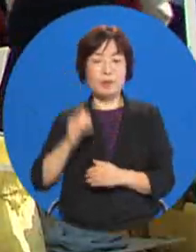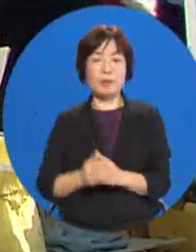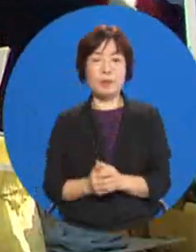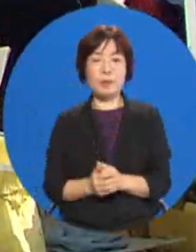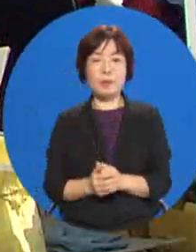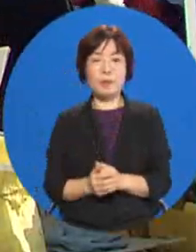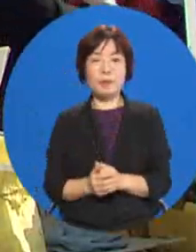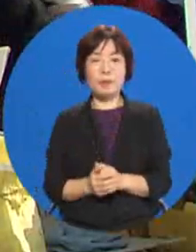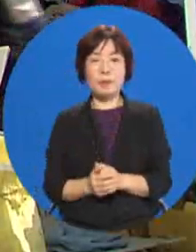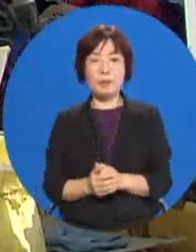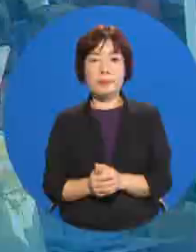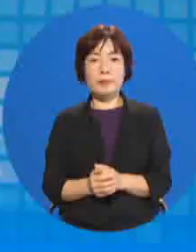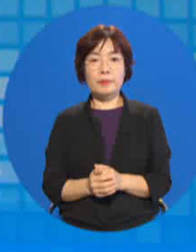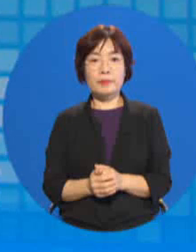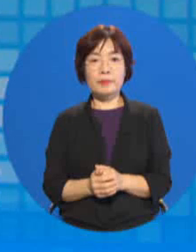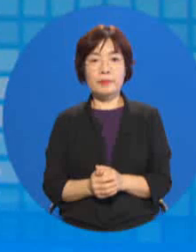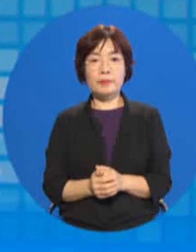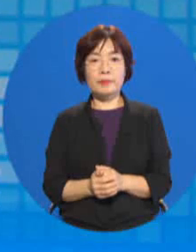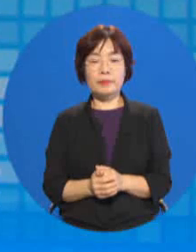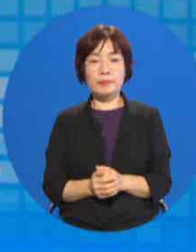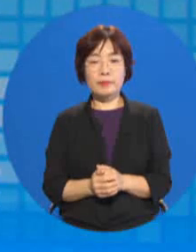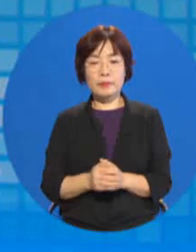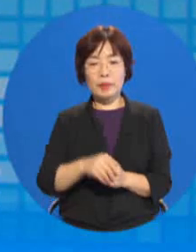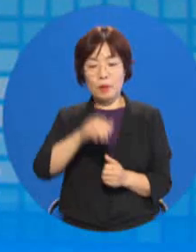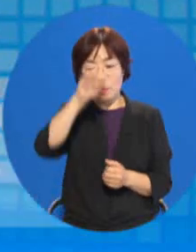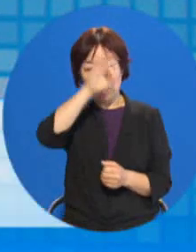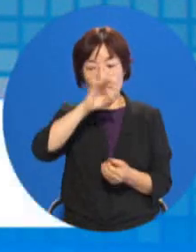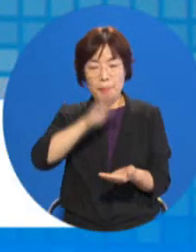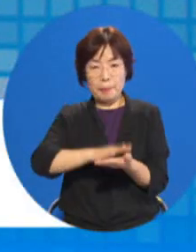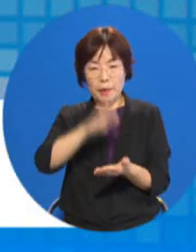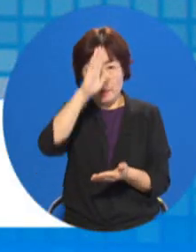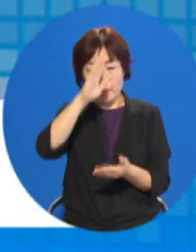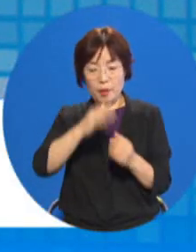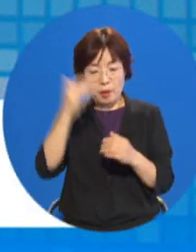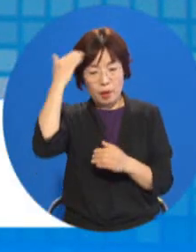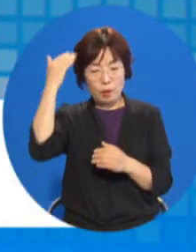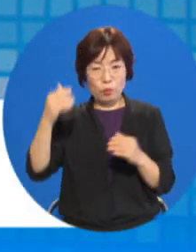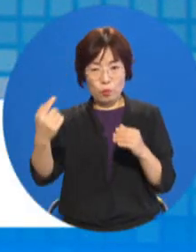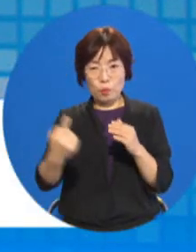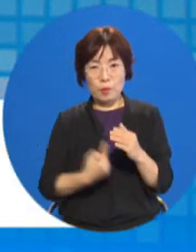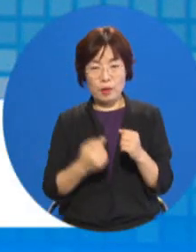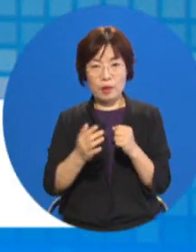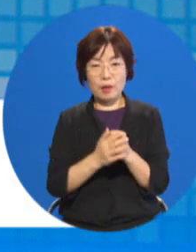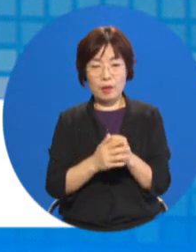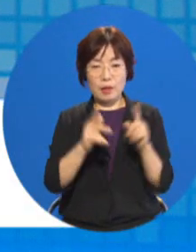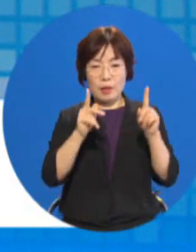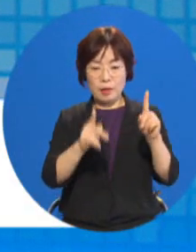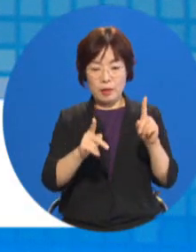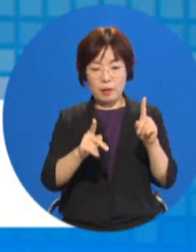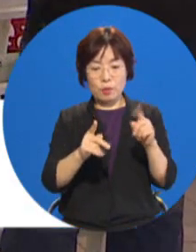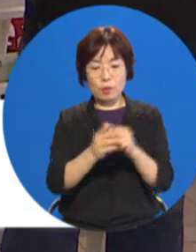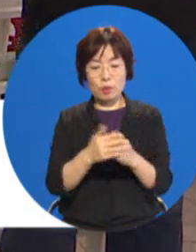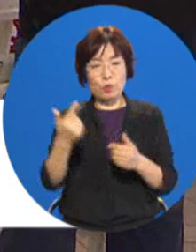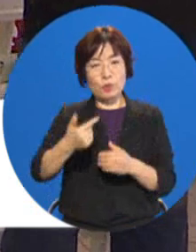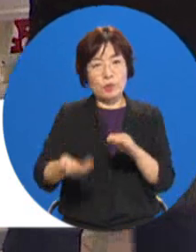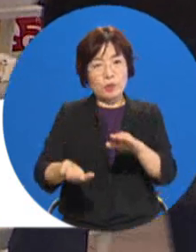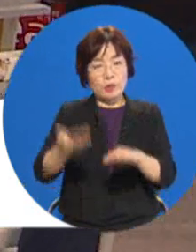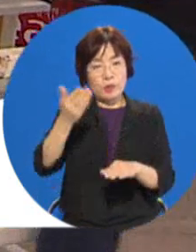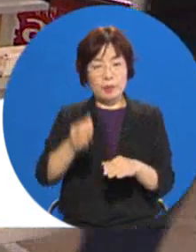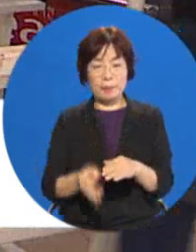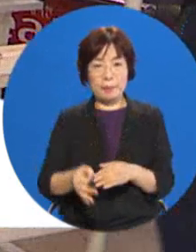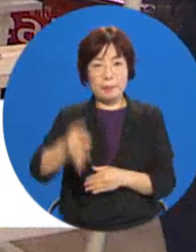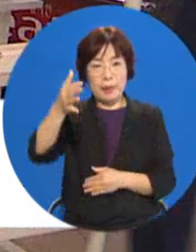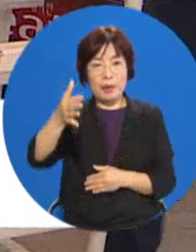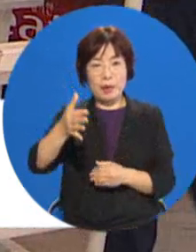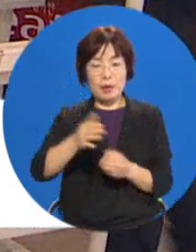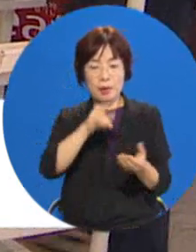뉴스 양혜승입니다. 아프리카 돼지열병의 국내 상륙 후 한때 1kg에 6천 원 넘게 치솟았던